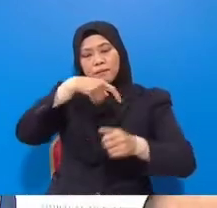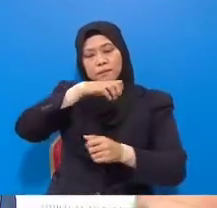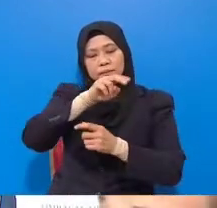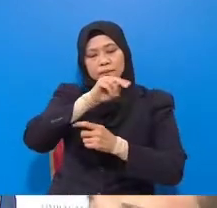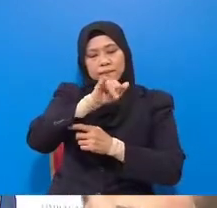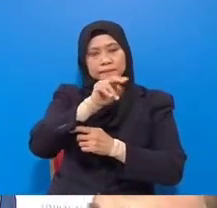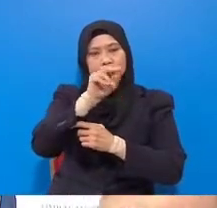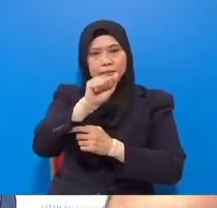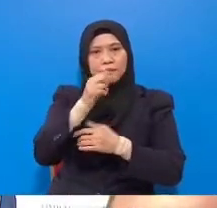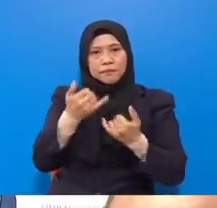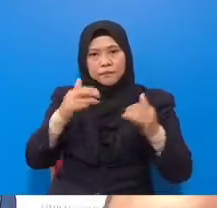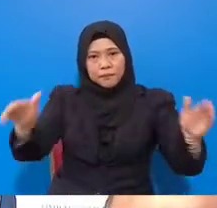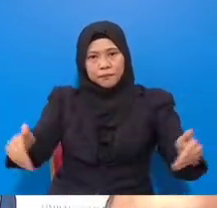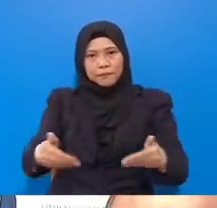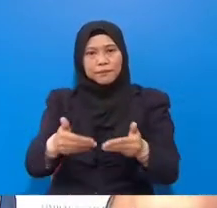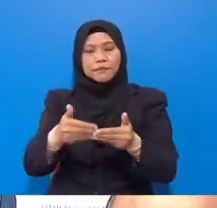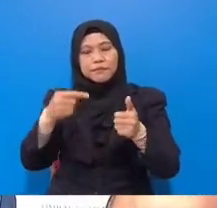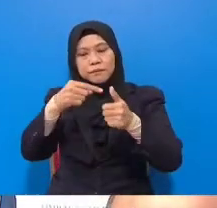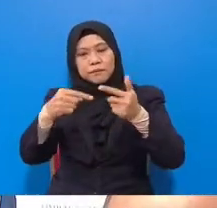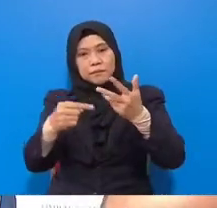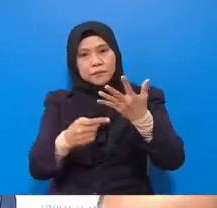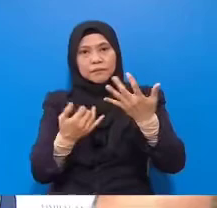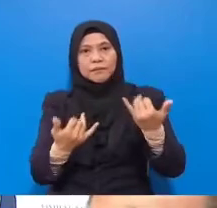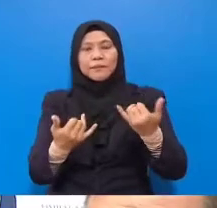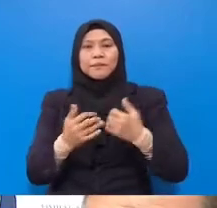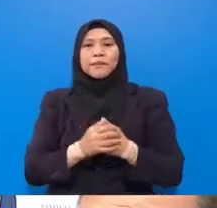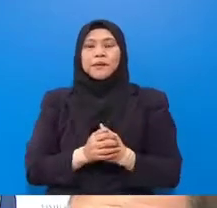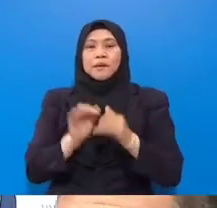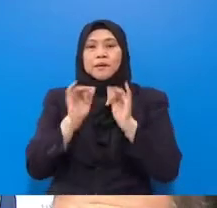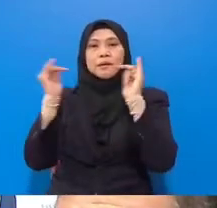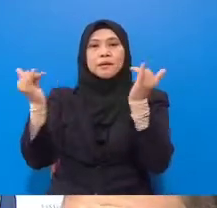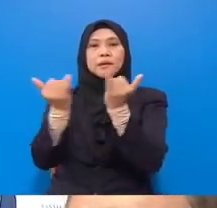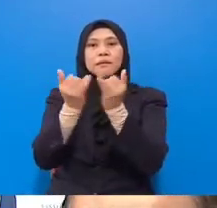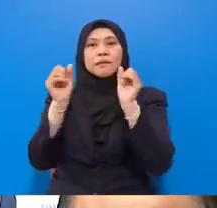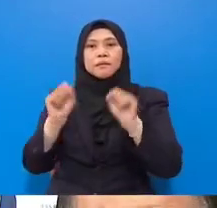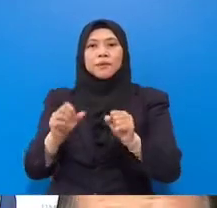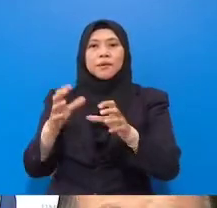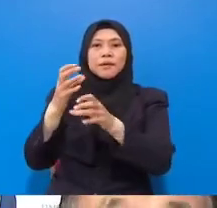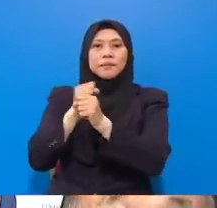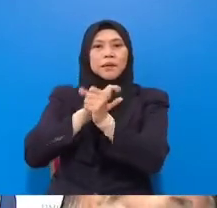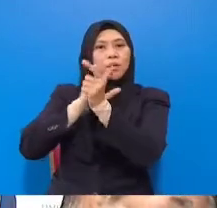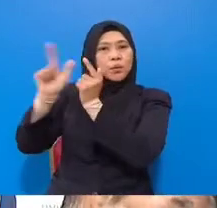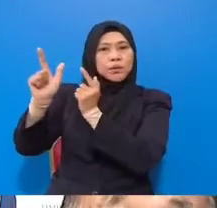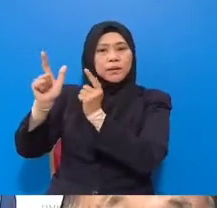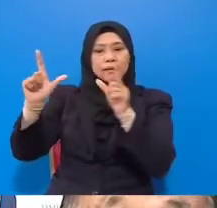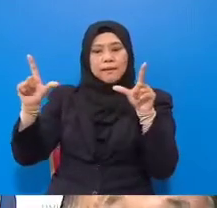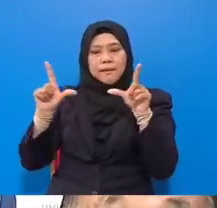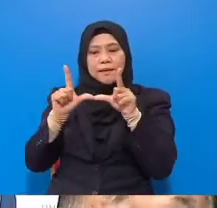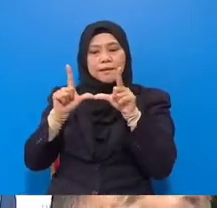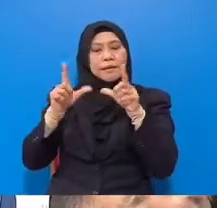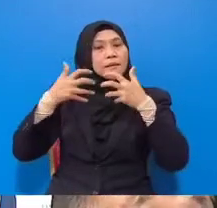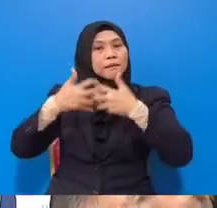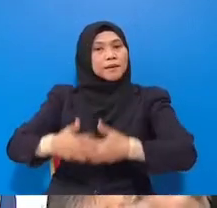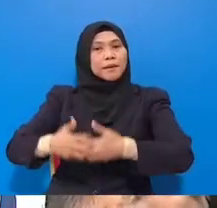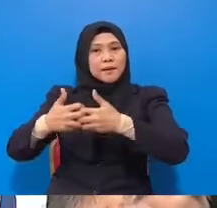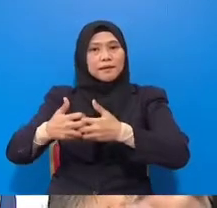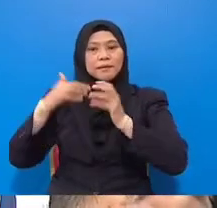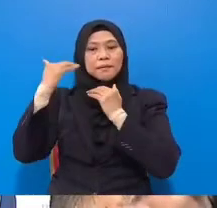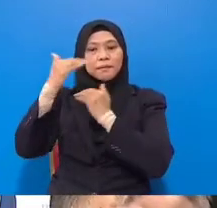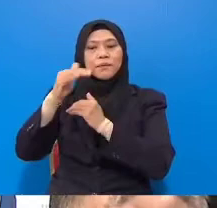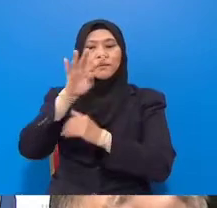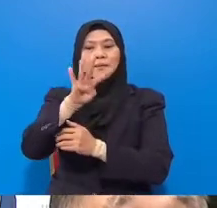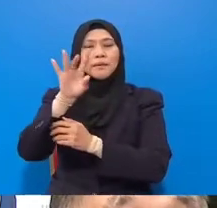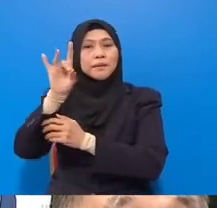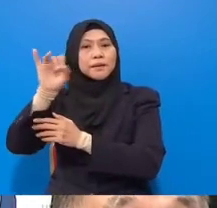kita telah memperkenalkan inisiatif berikut bertambahnya syari'at boleh mendapatkan kelulusan leasing penghilang dalam tempoh 48